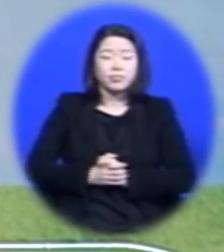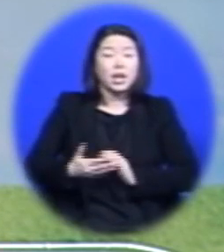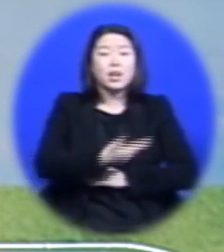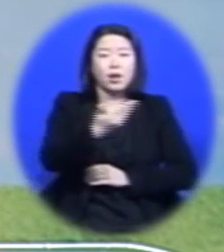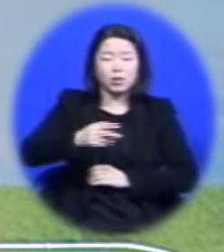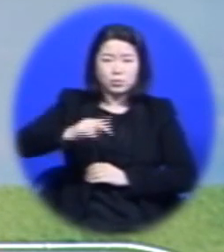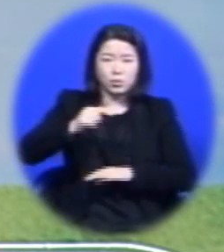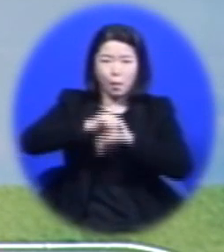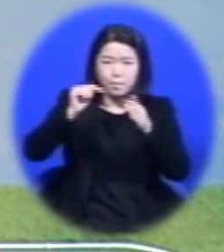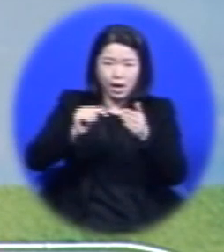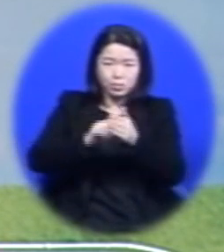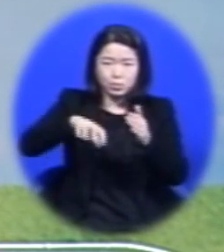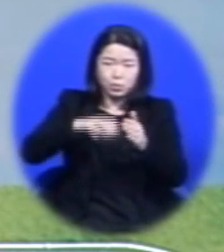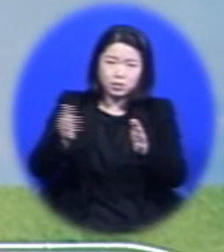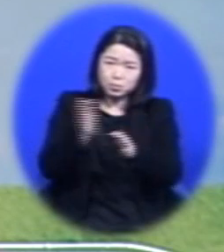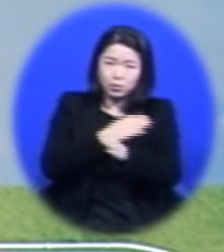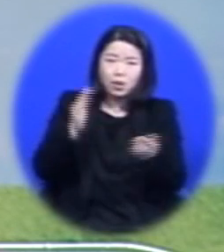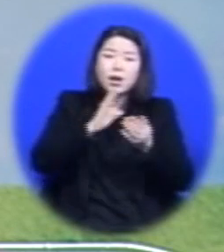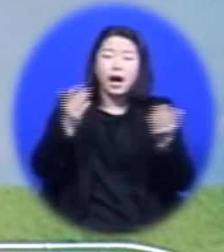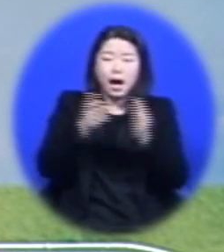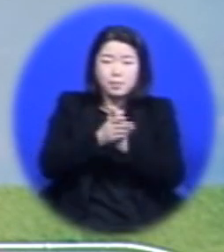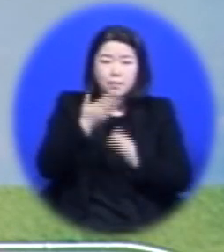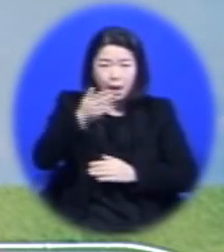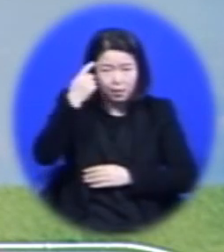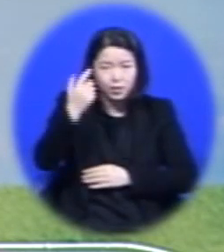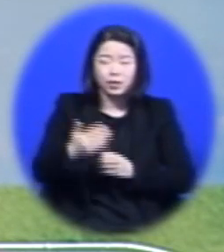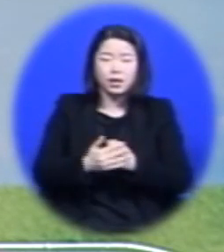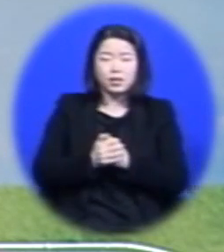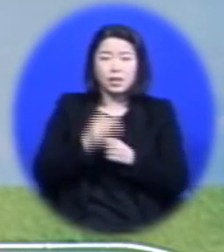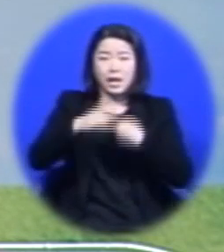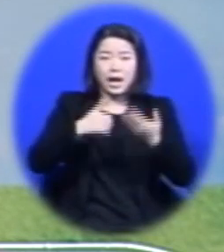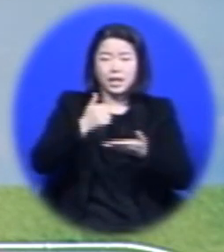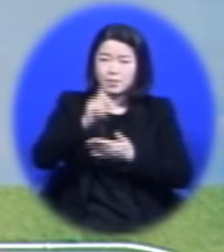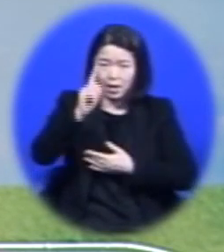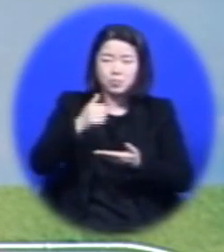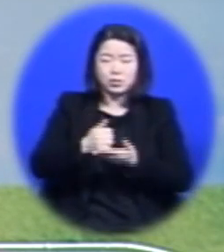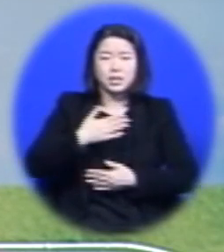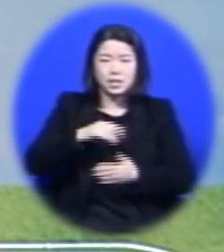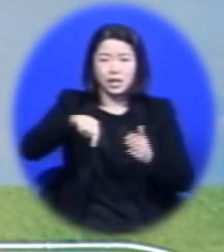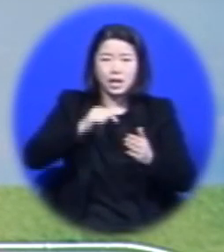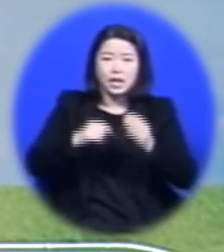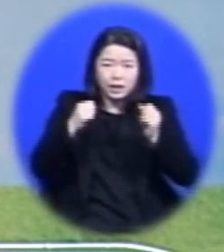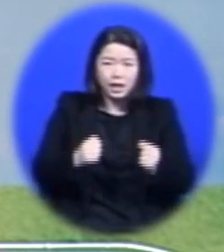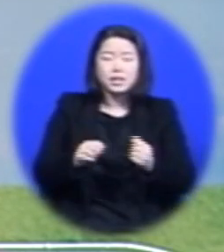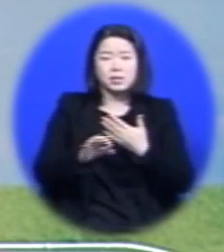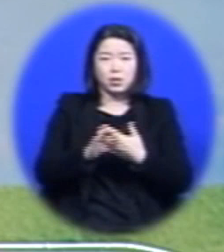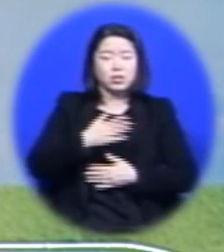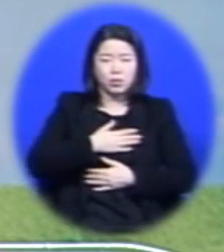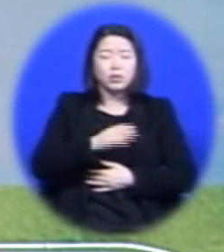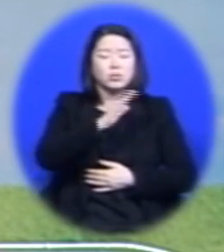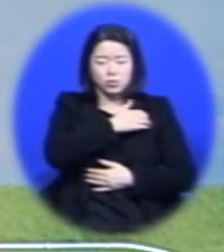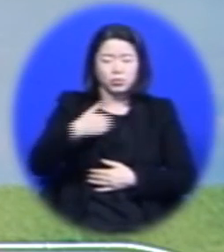여러분도 마음속에서 부터 앞면이 되십니까 하나님 한 분 이제 암이 계시면 저